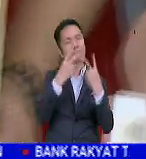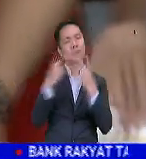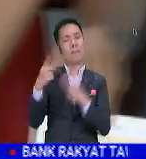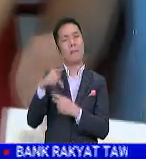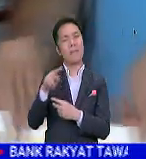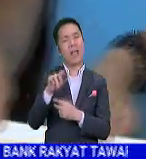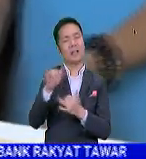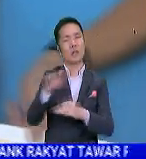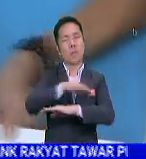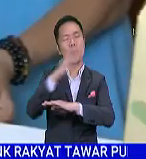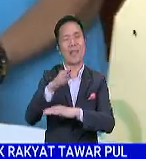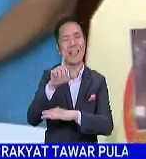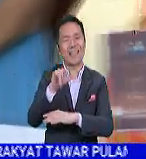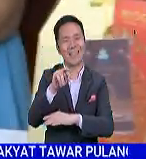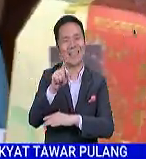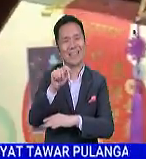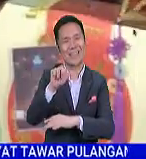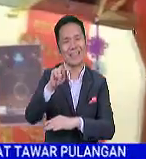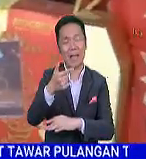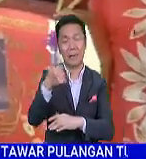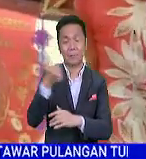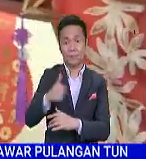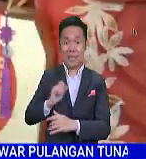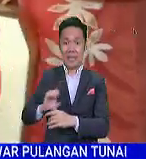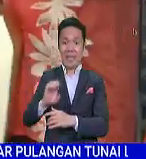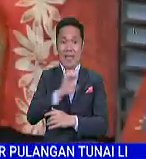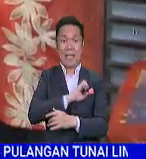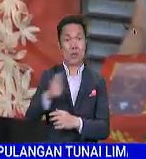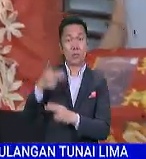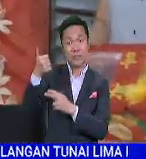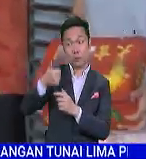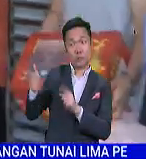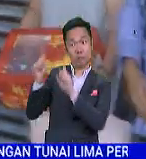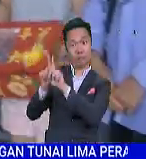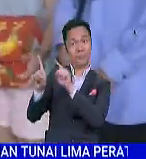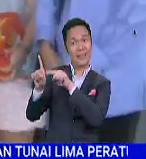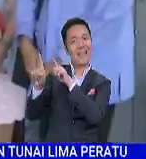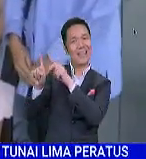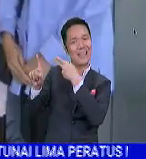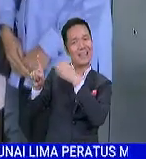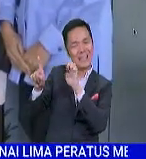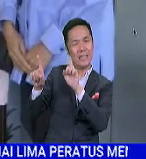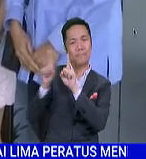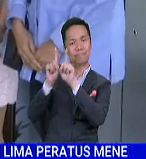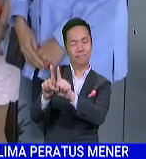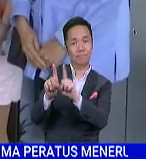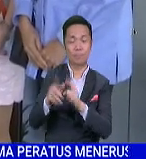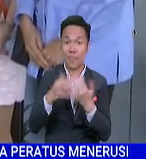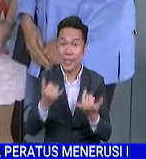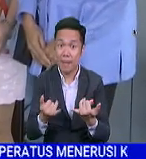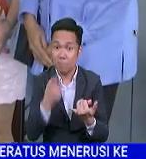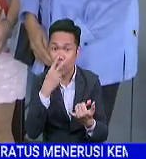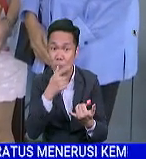di Bukit Intan Air molek yang cukup dihadiri ekonomi Grace kizim abdurrazaq juga menyatakan pekerja untuk